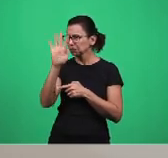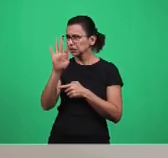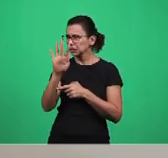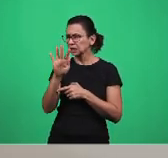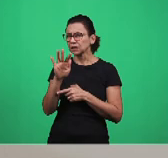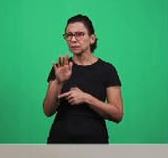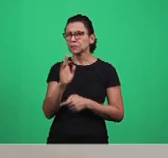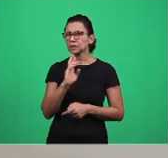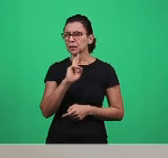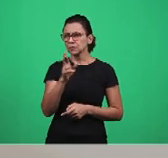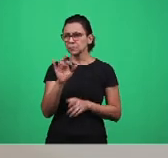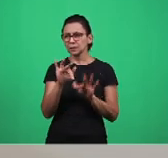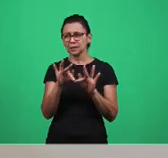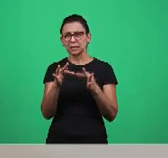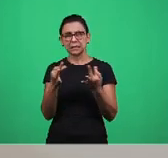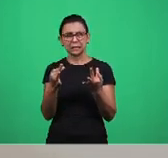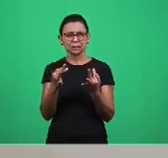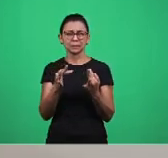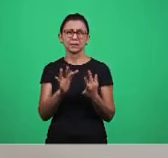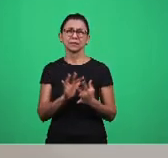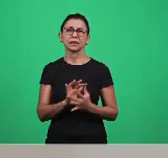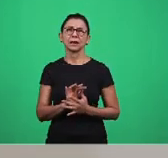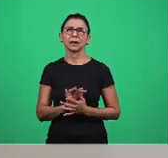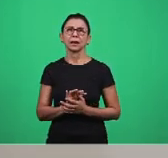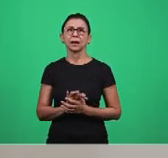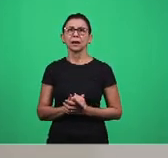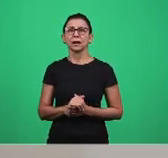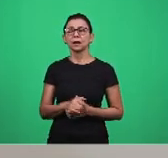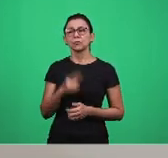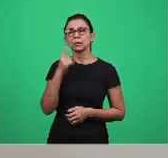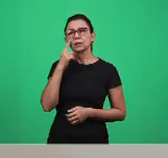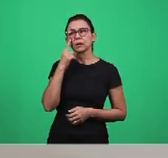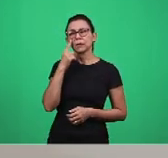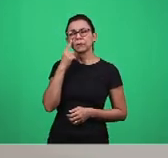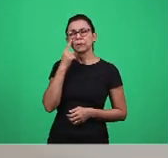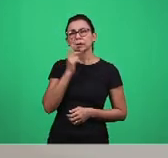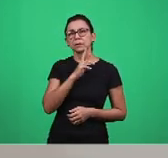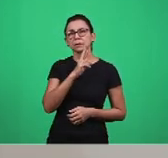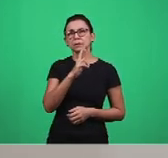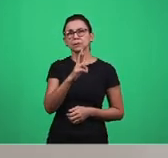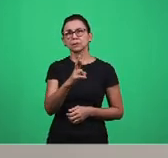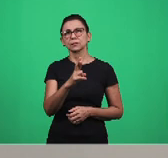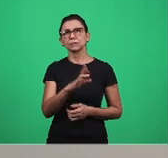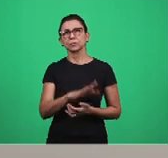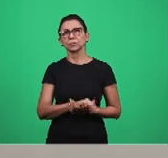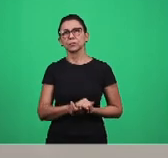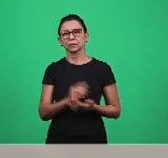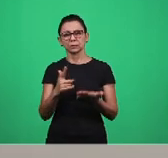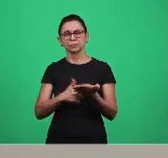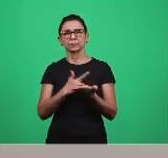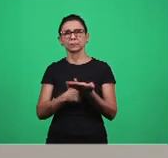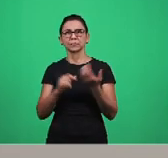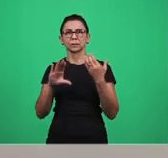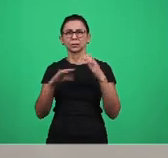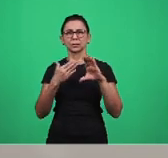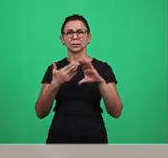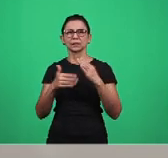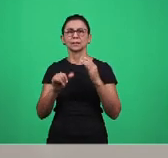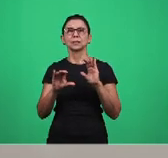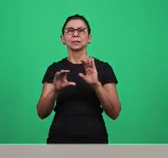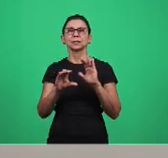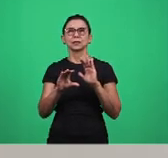voir ici cette réponse qui a été faite dans le livre de Cantiques pour même simplifier, chapitre 3, verset